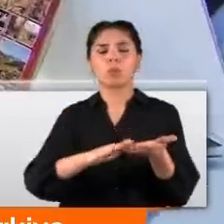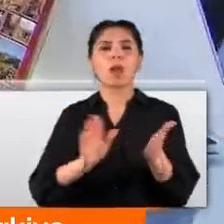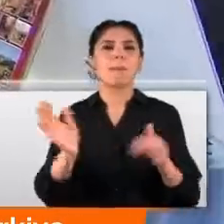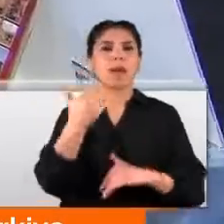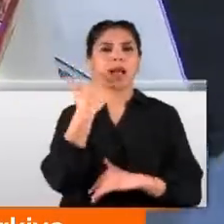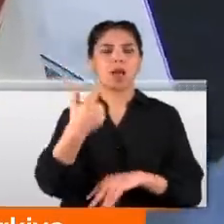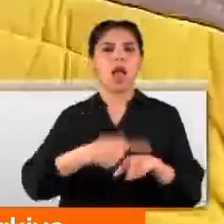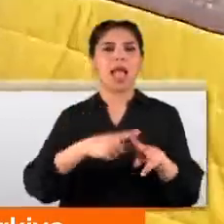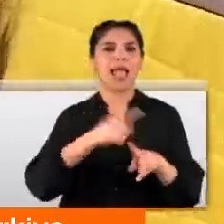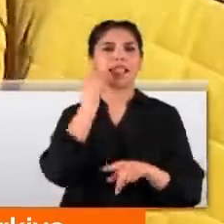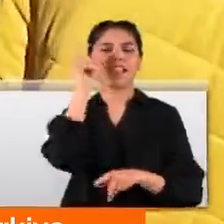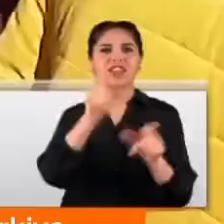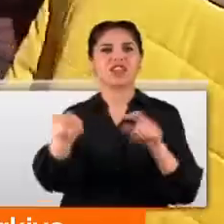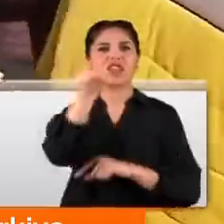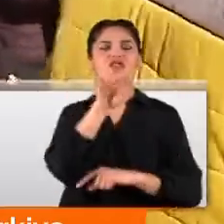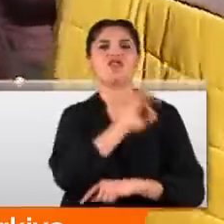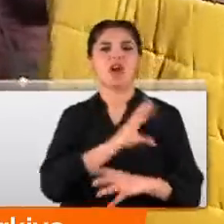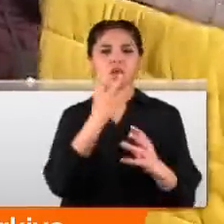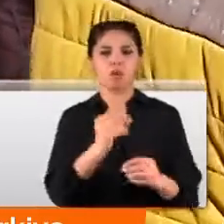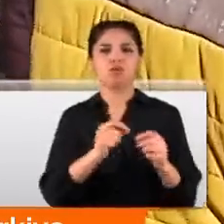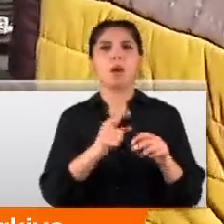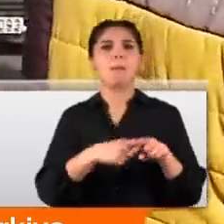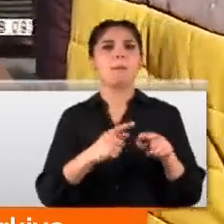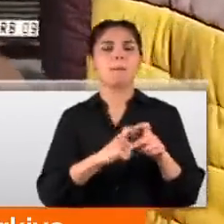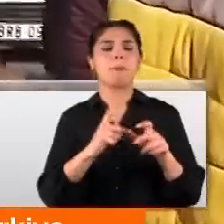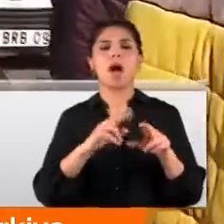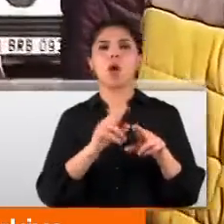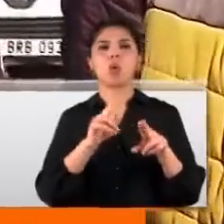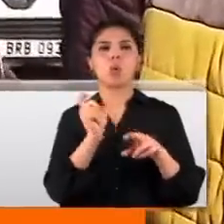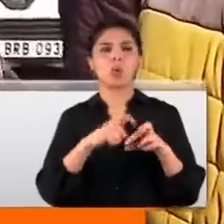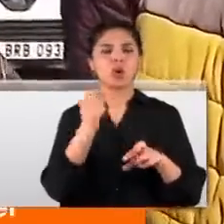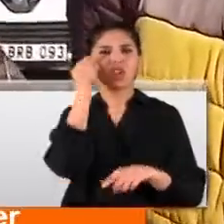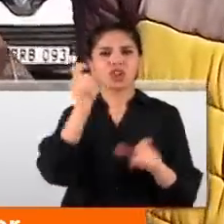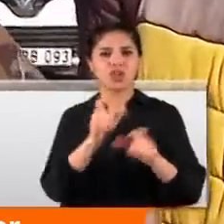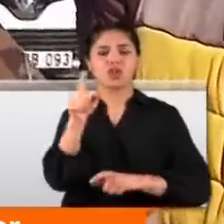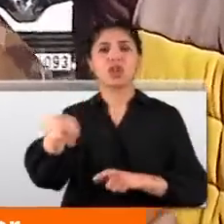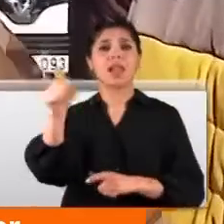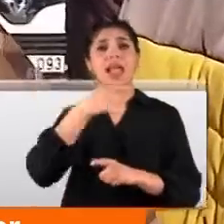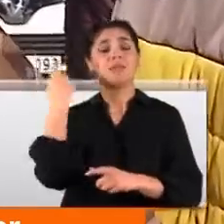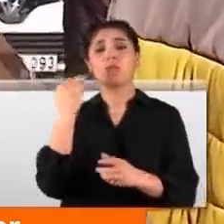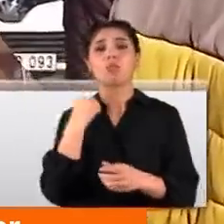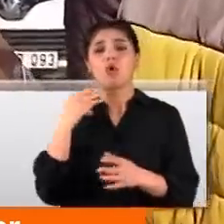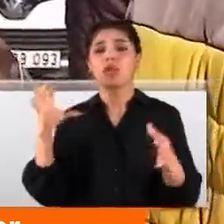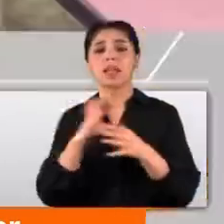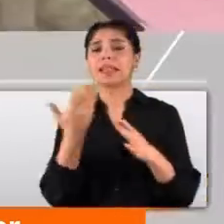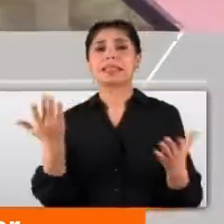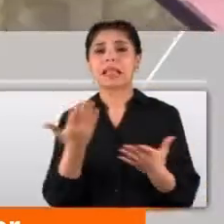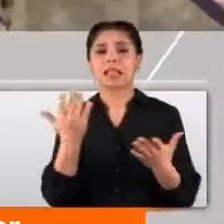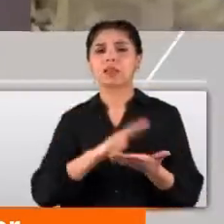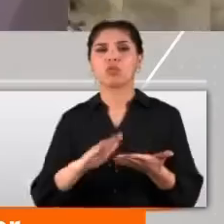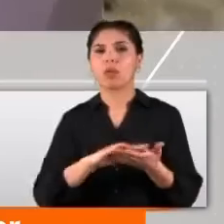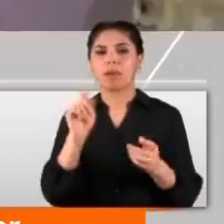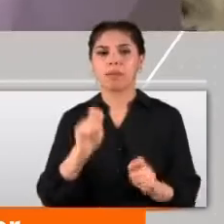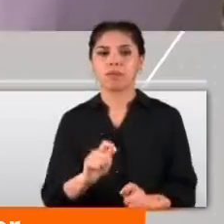EYT'liye de ilaç olacak. Bağkurların birikmiş borçlarıyla ilgili mi, askerlik borçlanmasıyla ilgili mi, neyle ilgili yapılandırma?